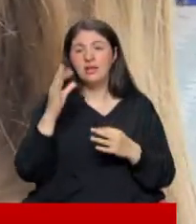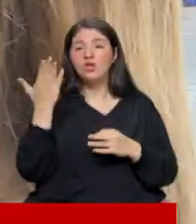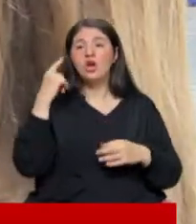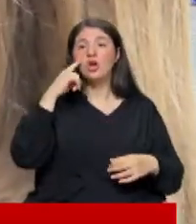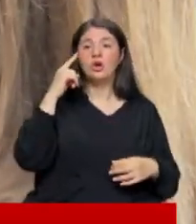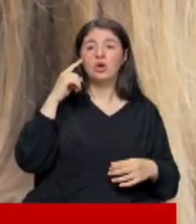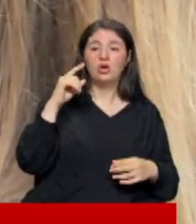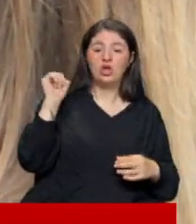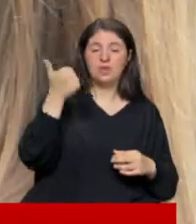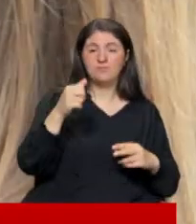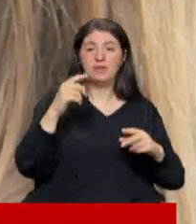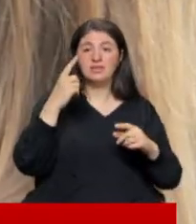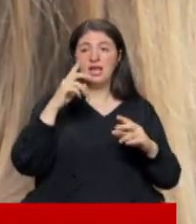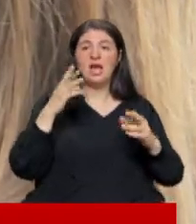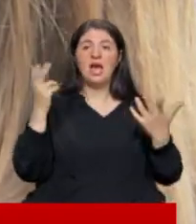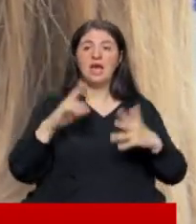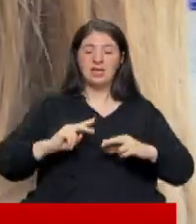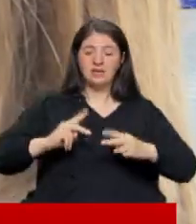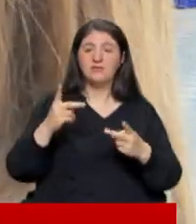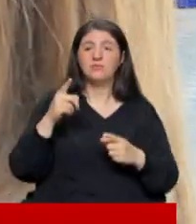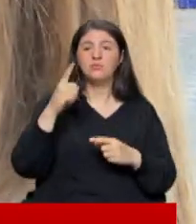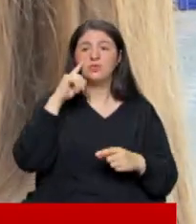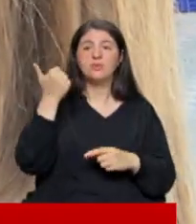hükümet Ee enkaz devretti bu Hikmet ne yapsın